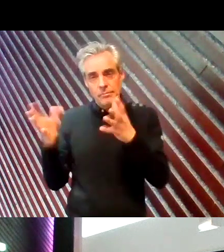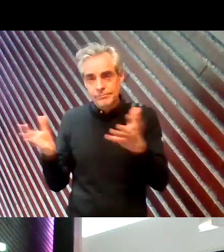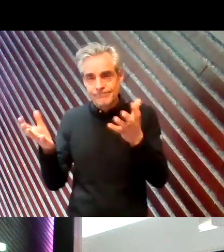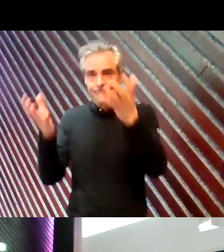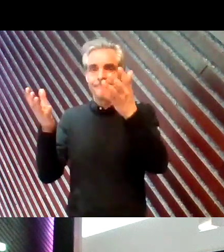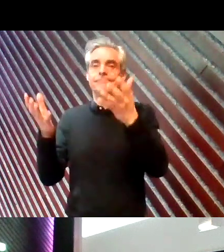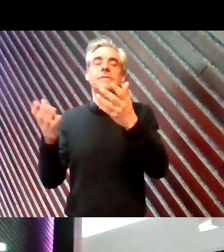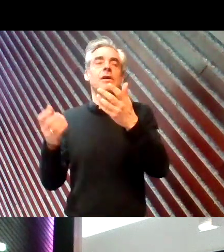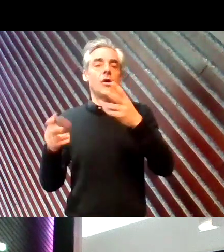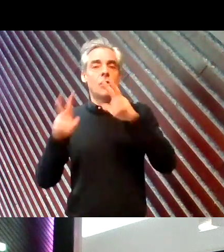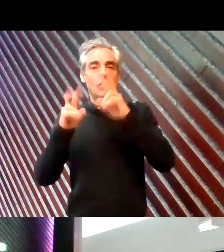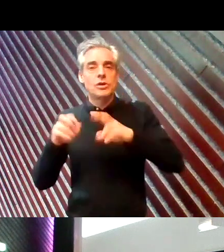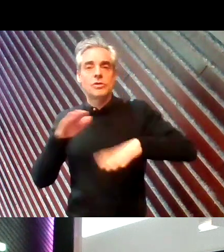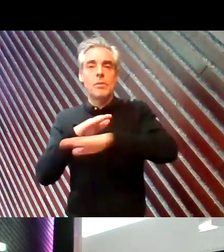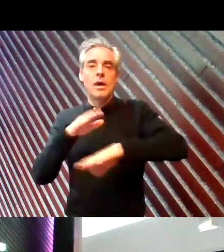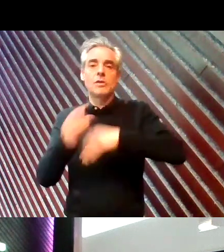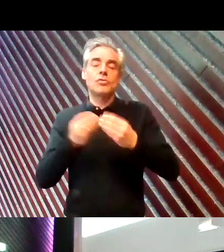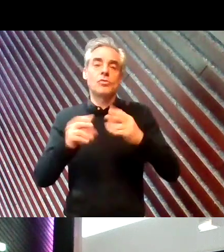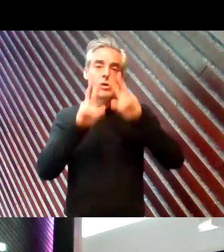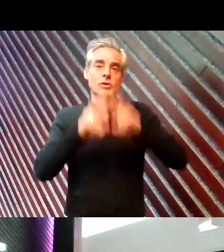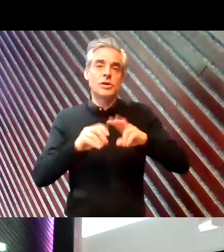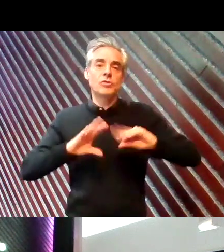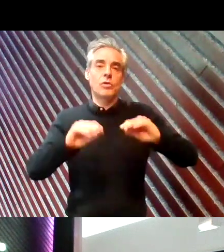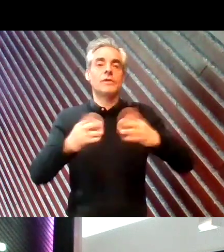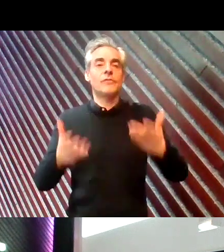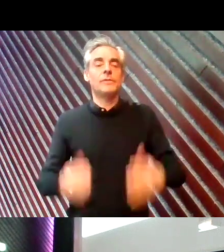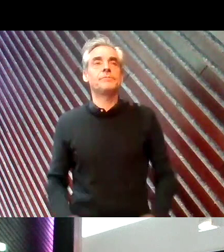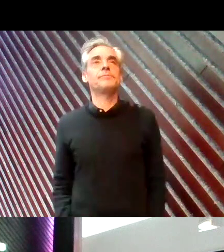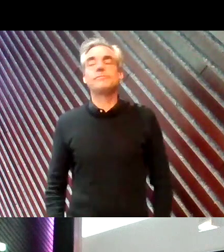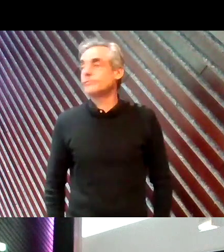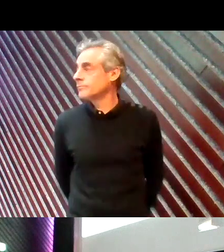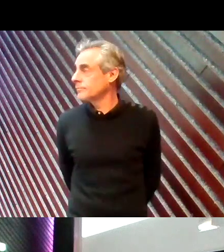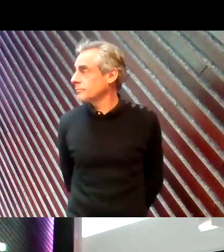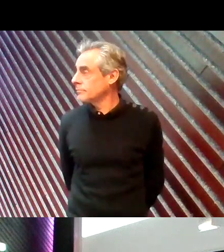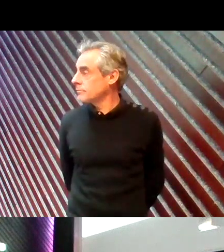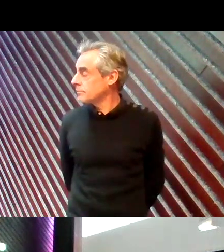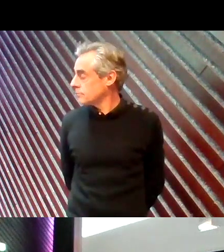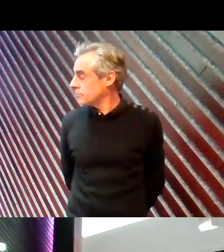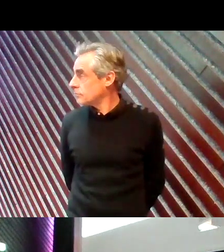recherche que ce soit la recherche fondamentale ou la recherche appliquée voilà merci